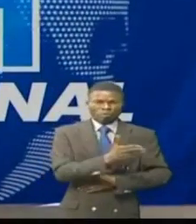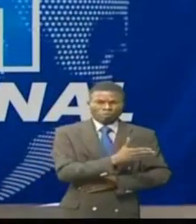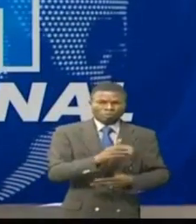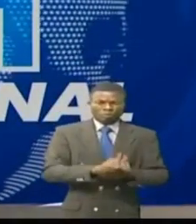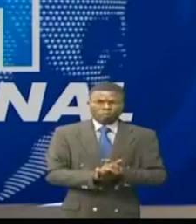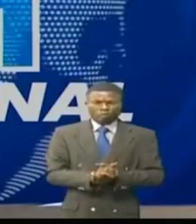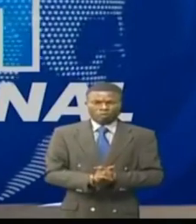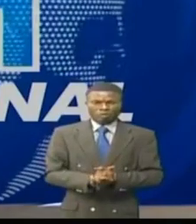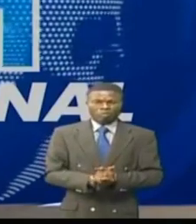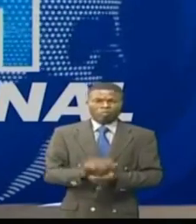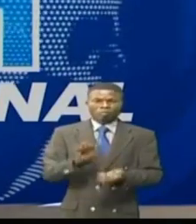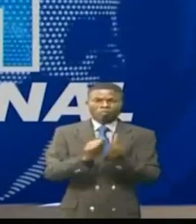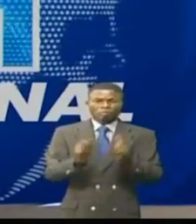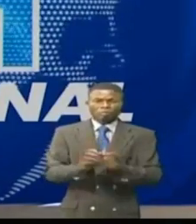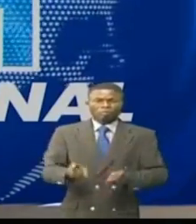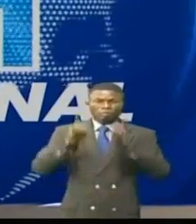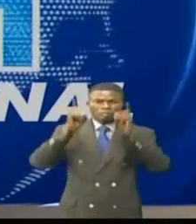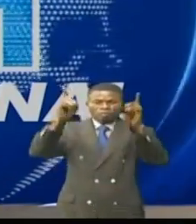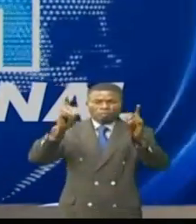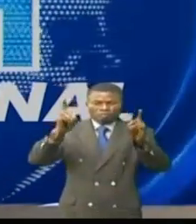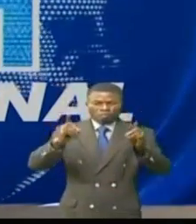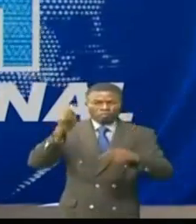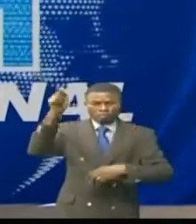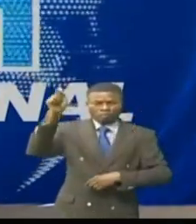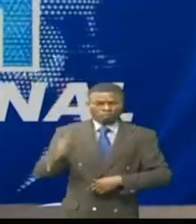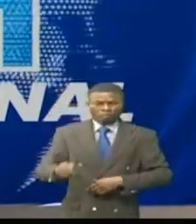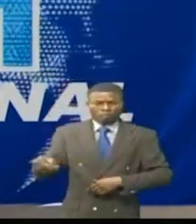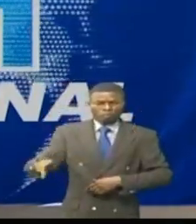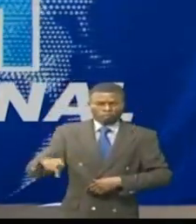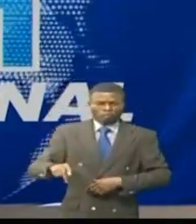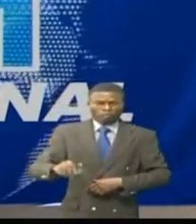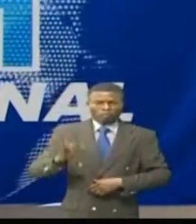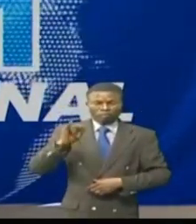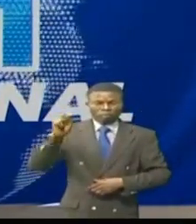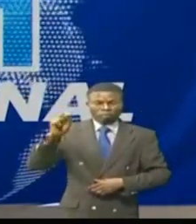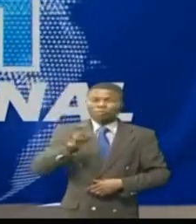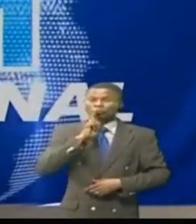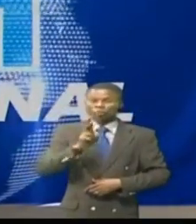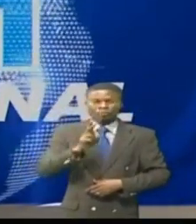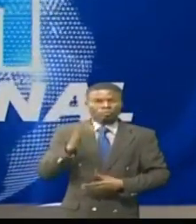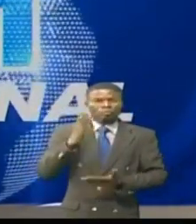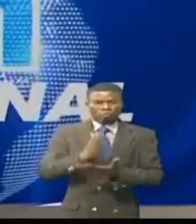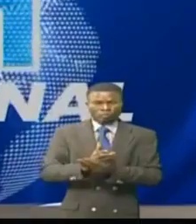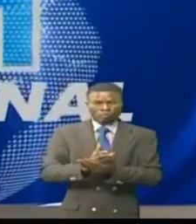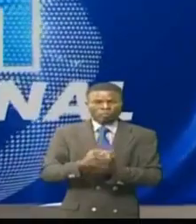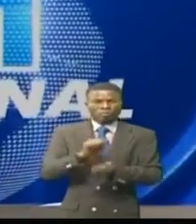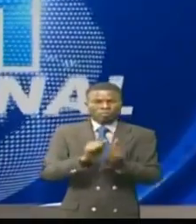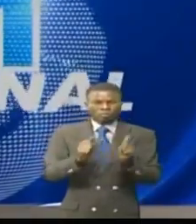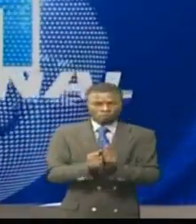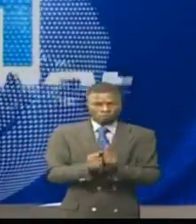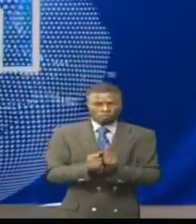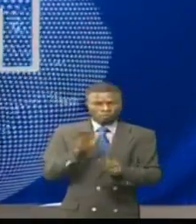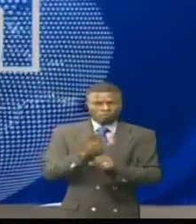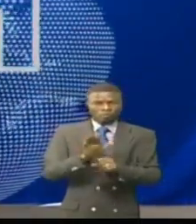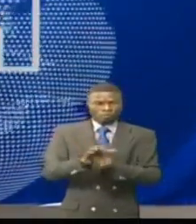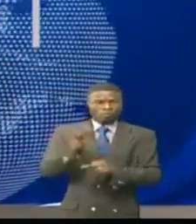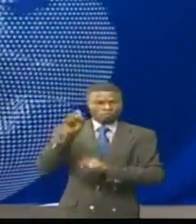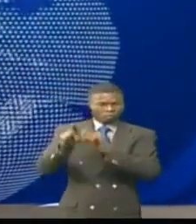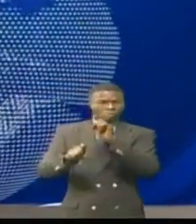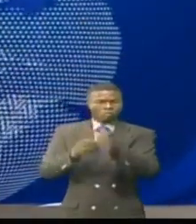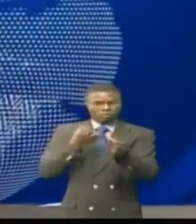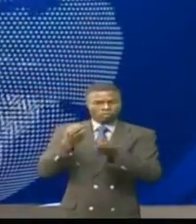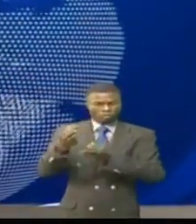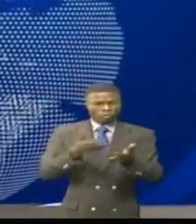L'état de siège dans les provinces du Nord Kivu et de l'Ituri doit-il, oui ou non, être levé? La question fait l'objet de plusieurs